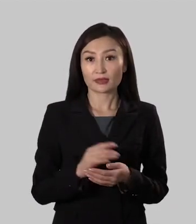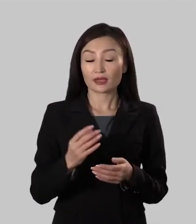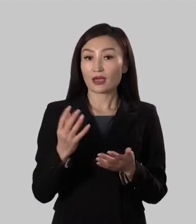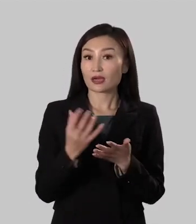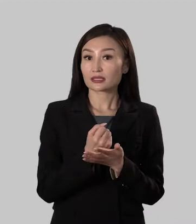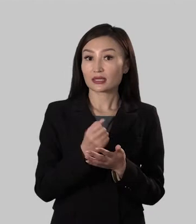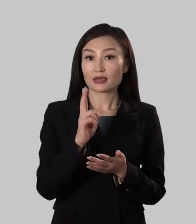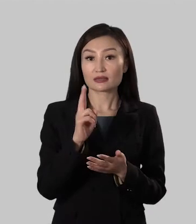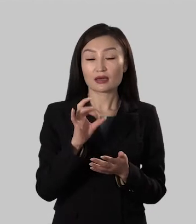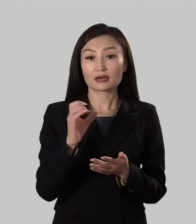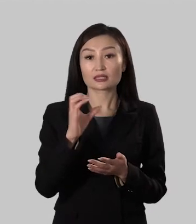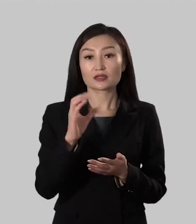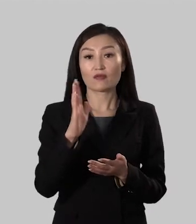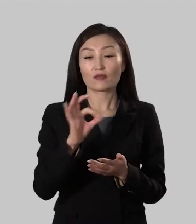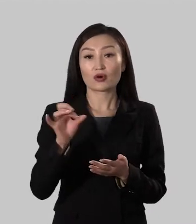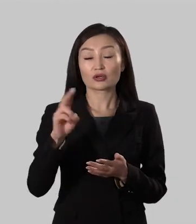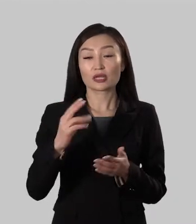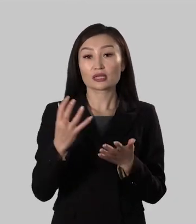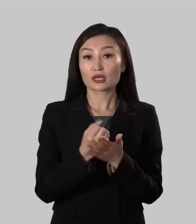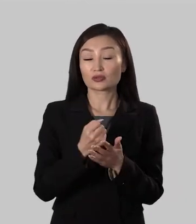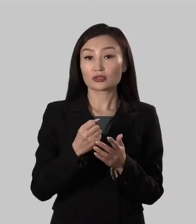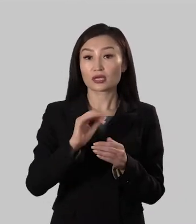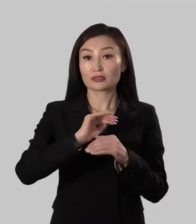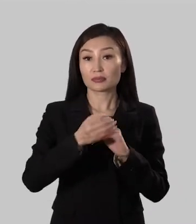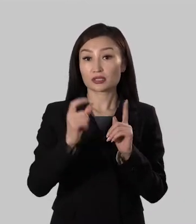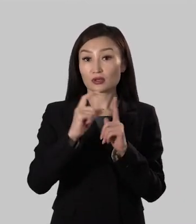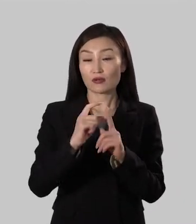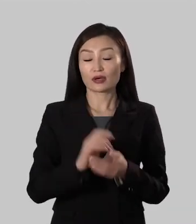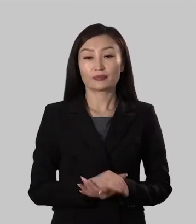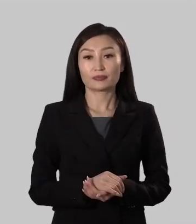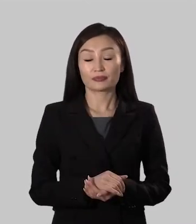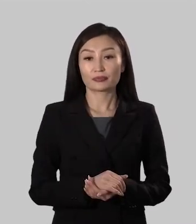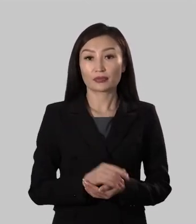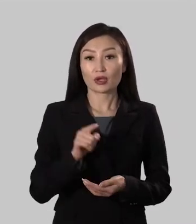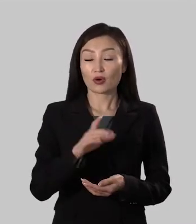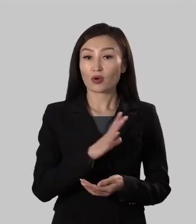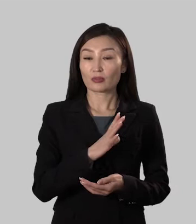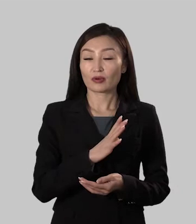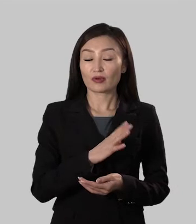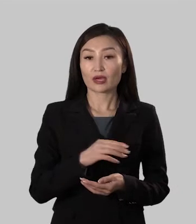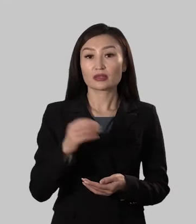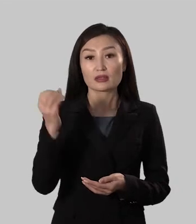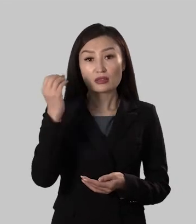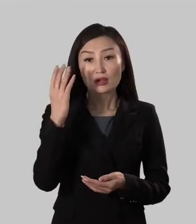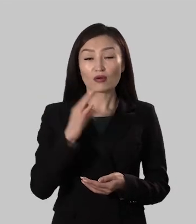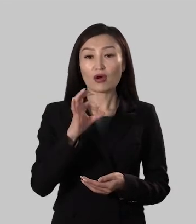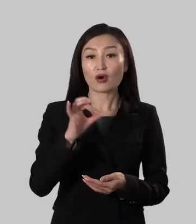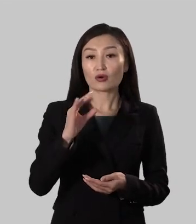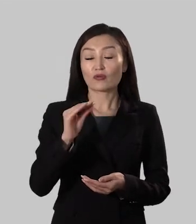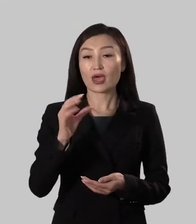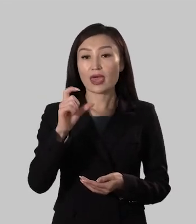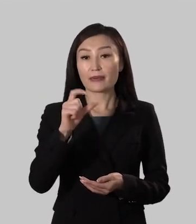Разгадайте кроссворд и найдете спрятавшееся в нем слово. Он бывает толковый и